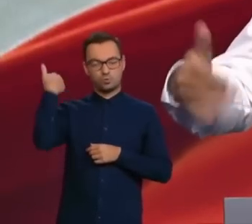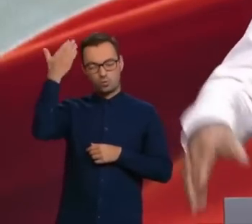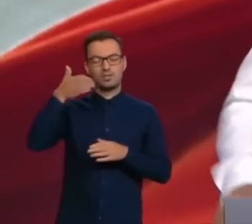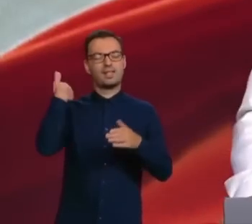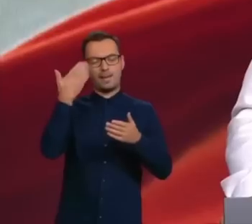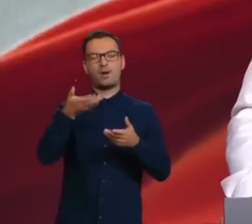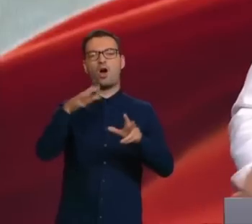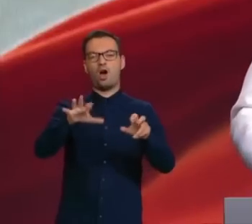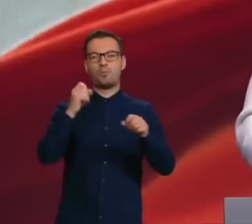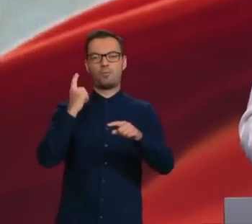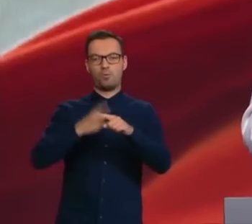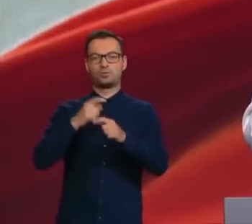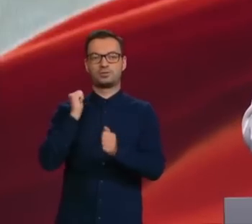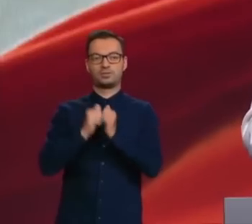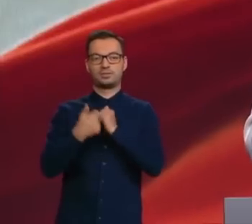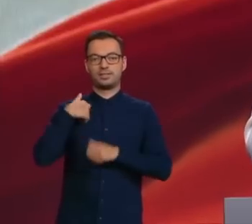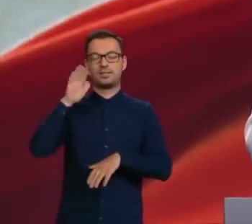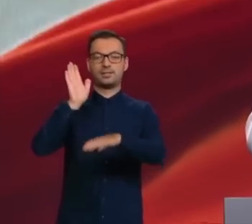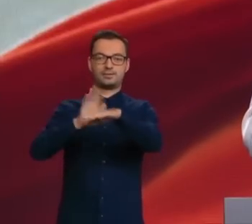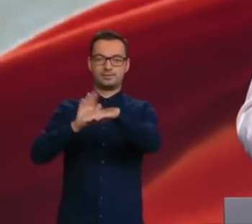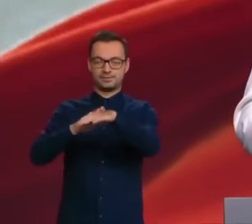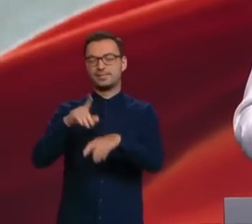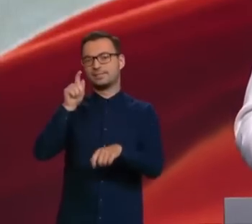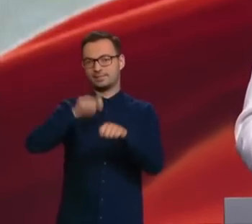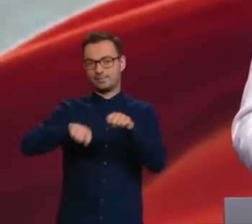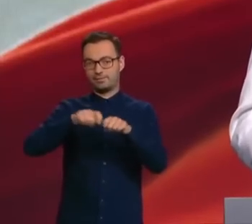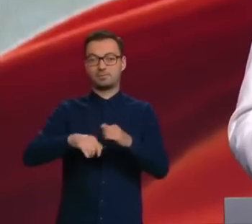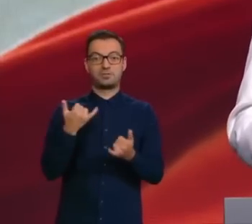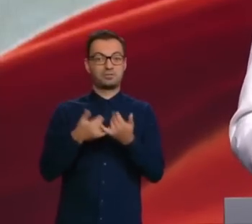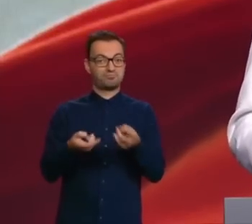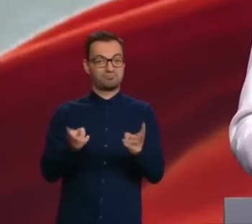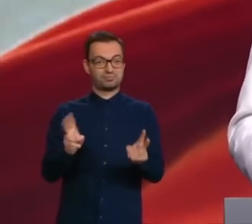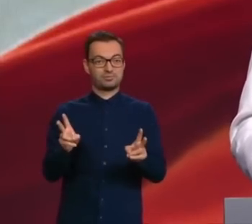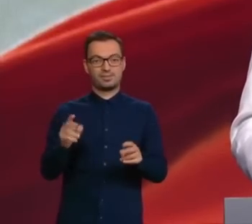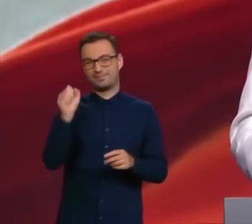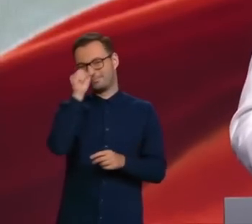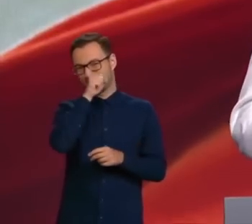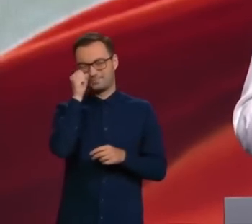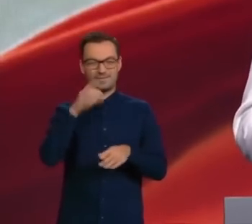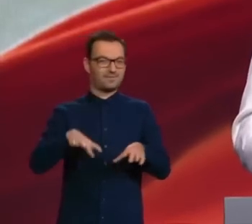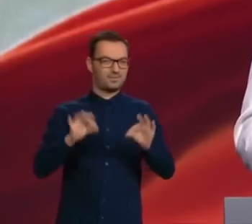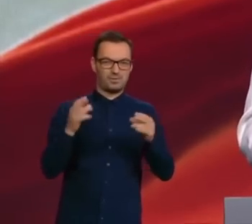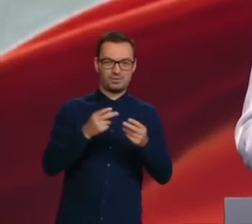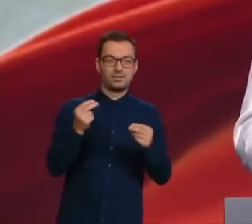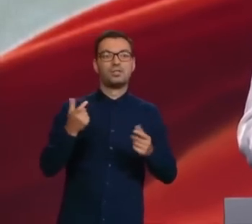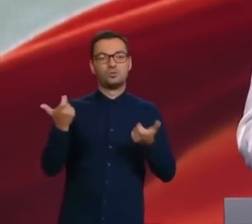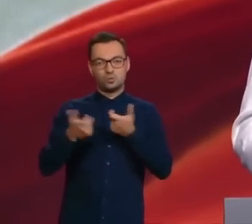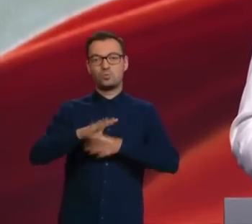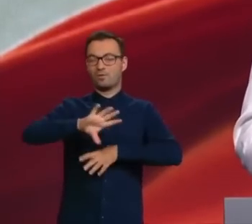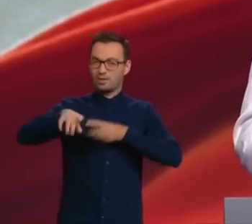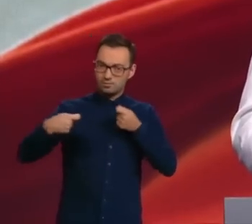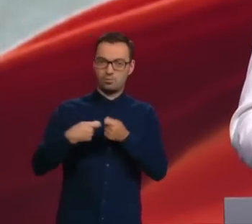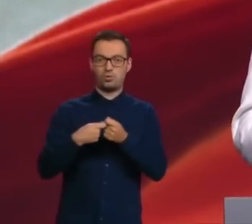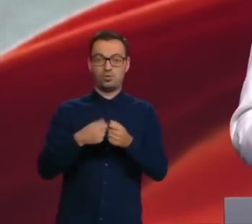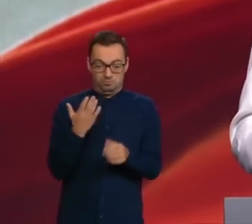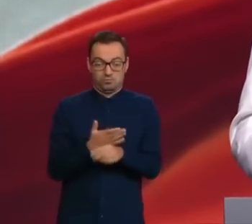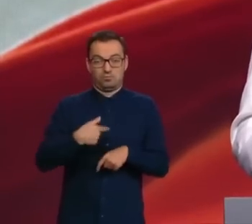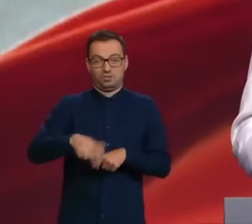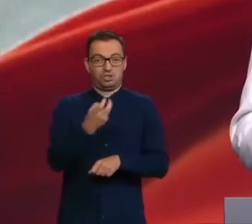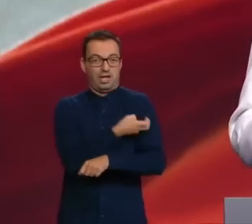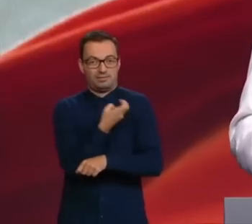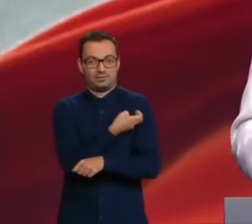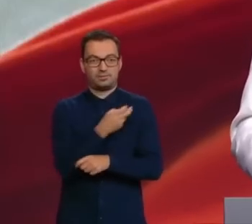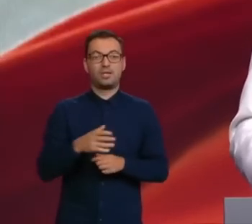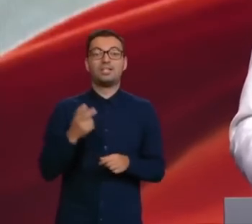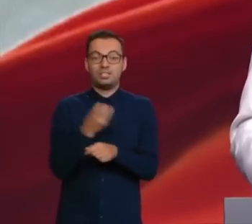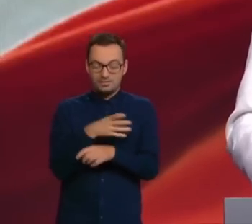800 plus od stycznia. Powiedziałem, sprawdzam. Jeśli naprawdę to nie jest tylko gra wyborcza, zróbmy to razem już od czerwca. Ludzie mogli